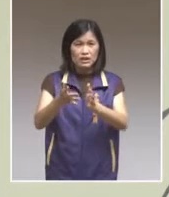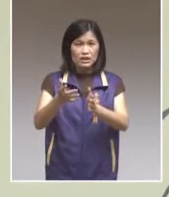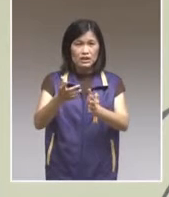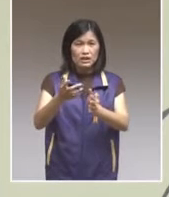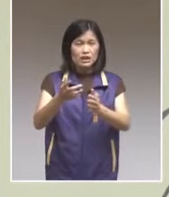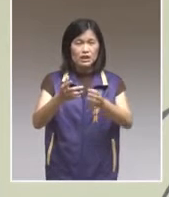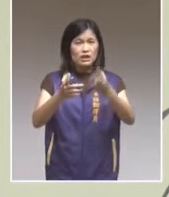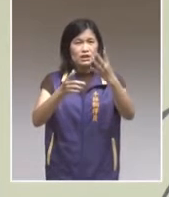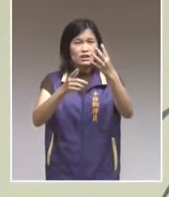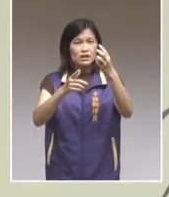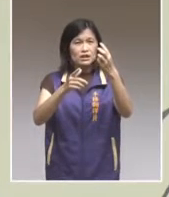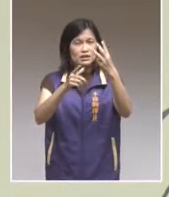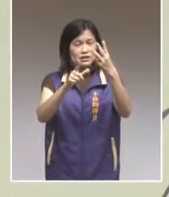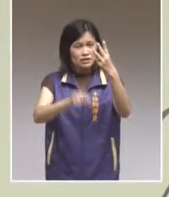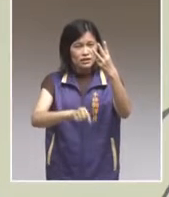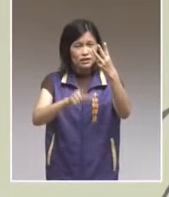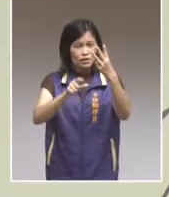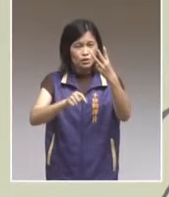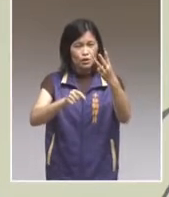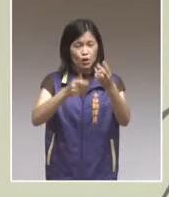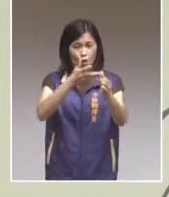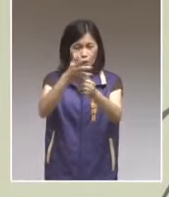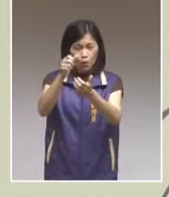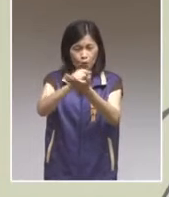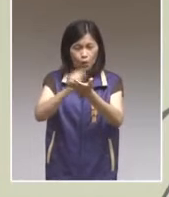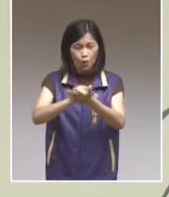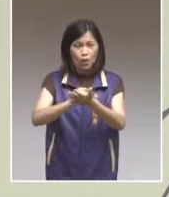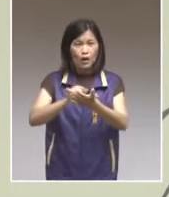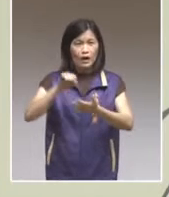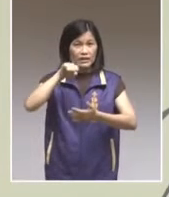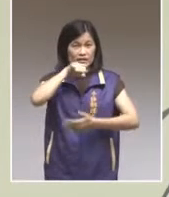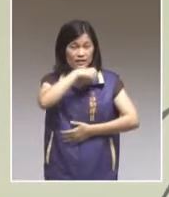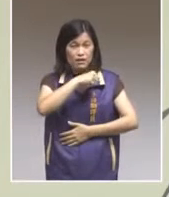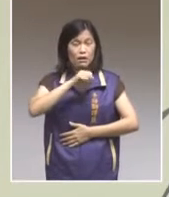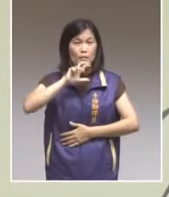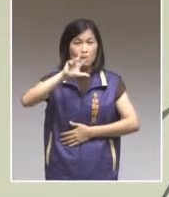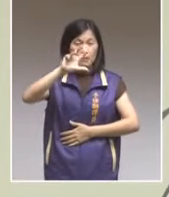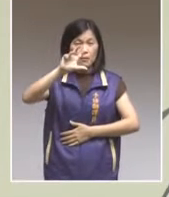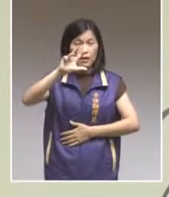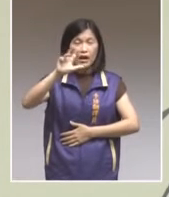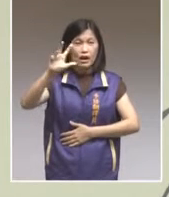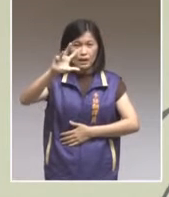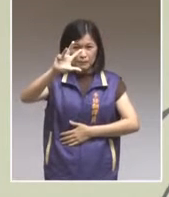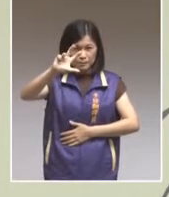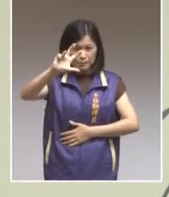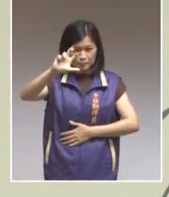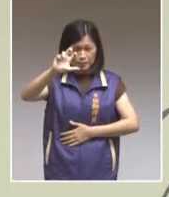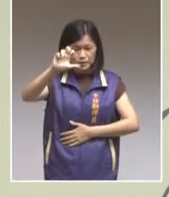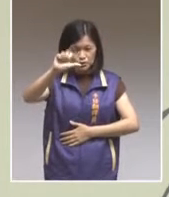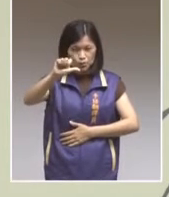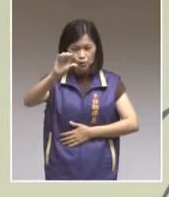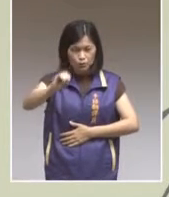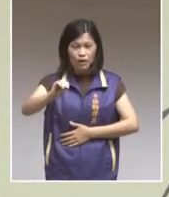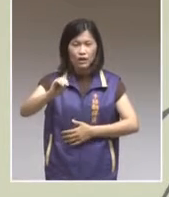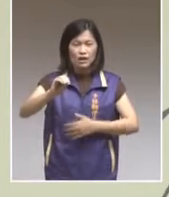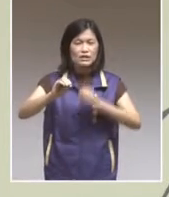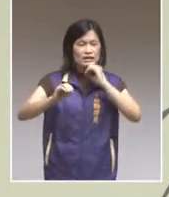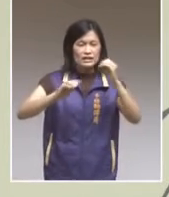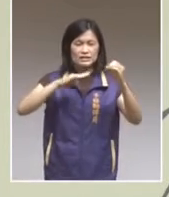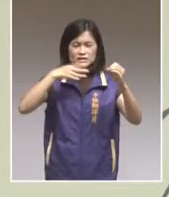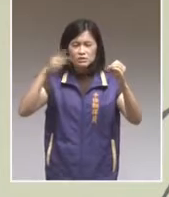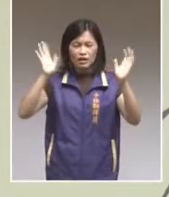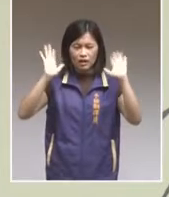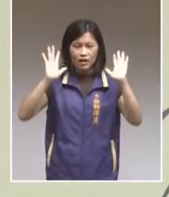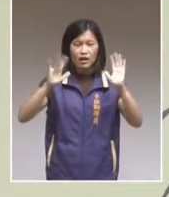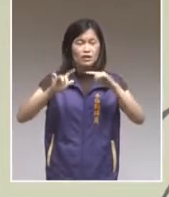计，那台湾一共有85万的0到4岁的儿童，那如果是6到11岁